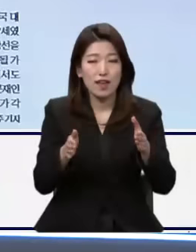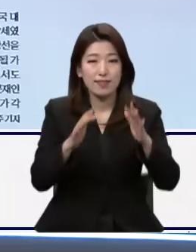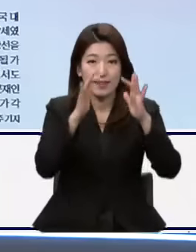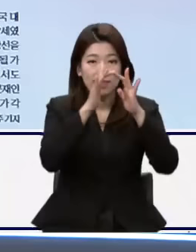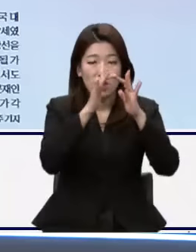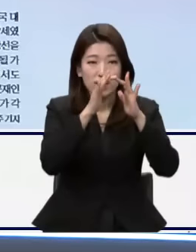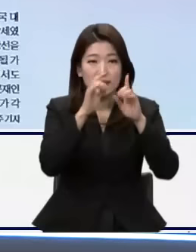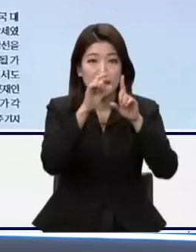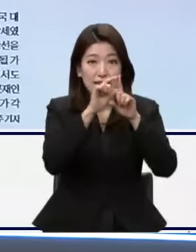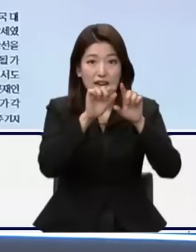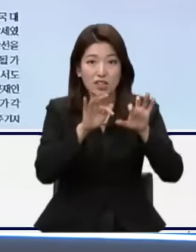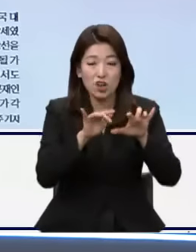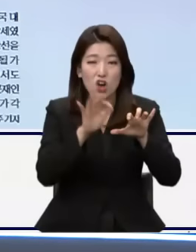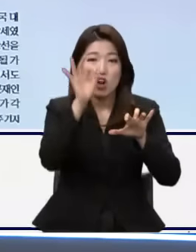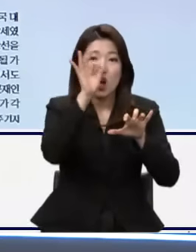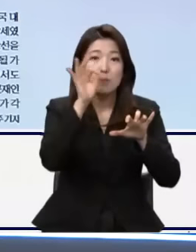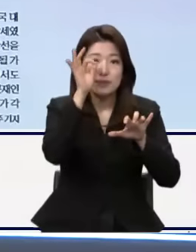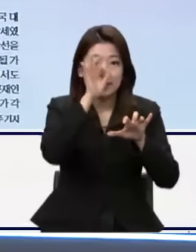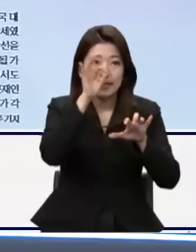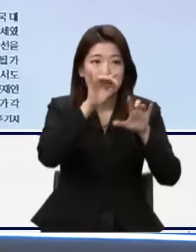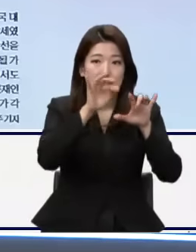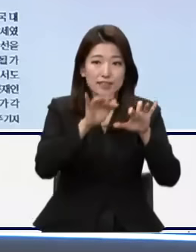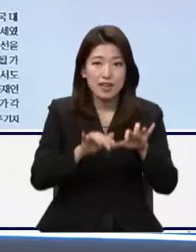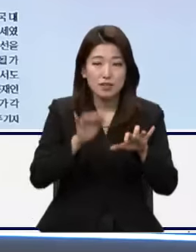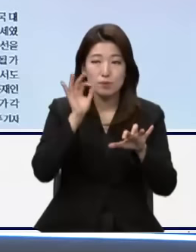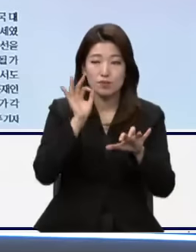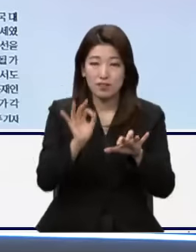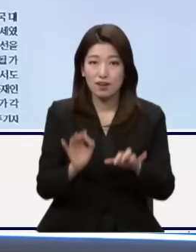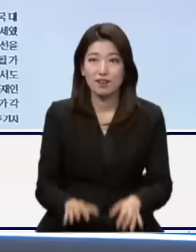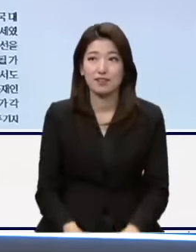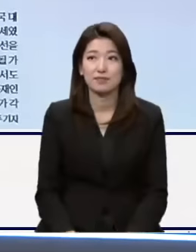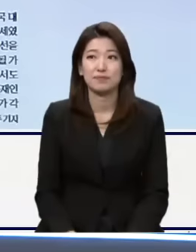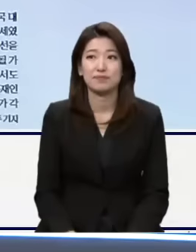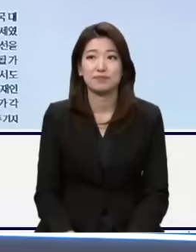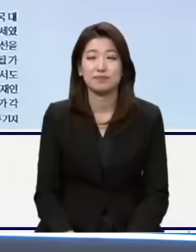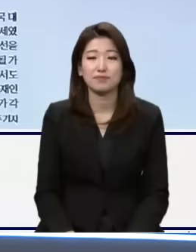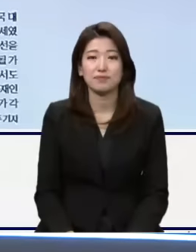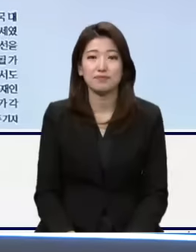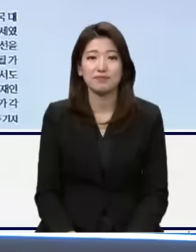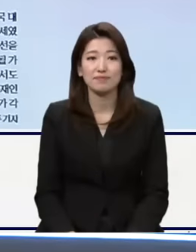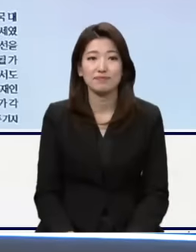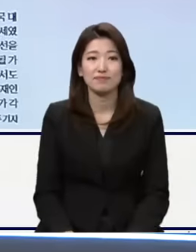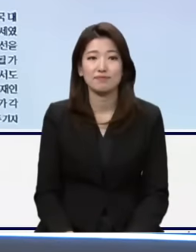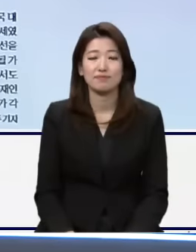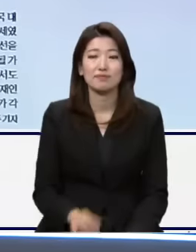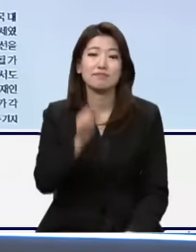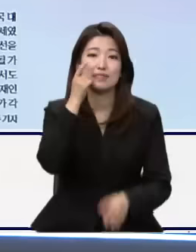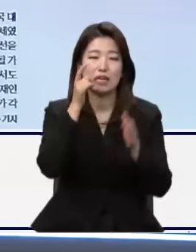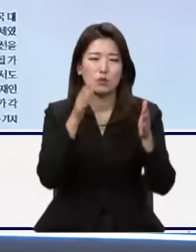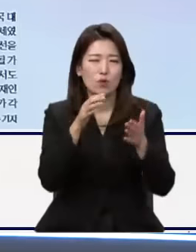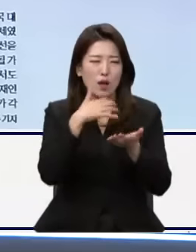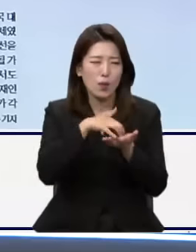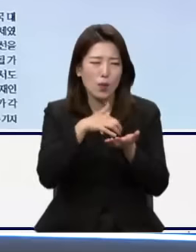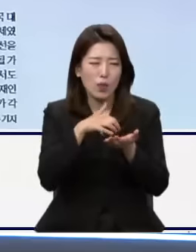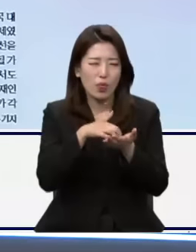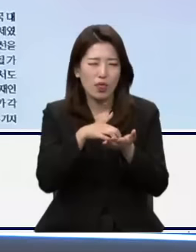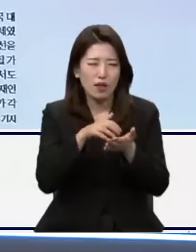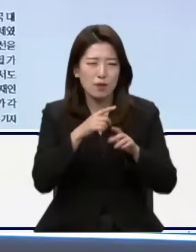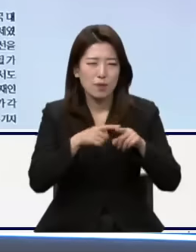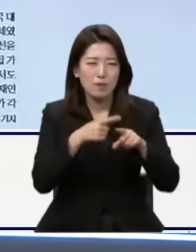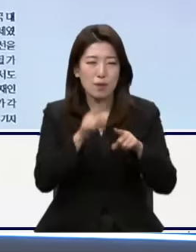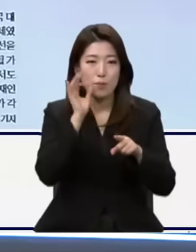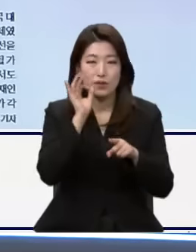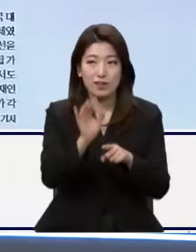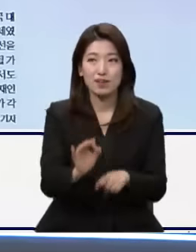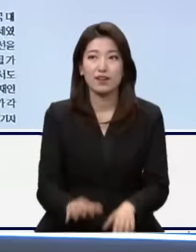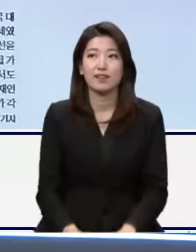양문석 김준혁 조수연 신범철 논란이 되고 있는 사람들 얼마나 언급이 됐나 요걸 봤다는 거 근데 지금 여기 경기